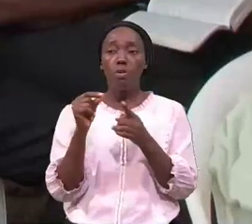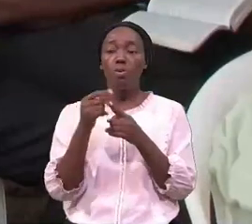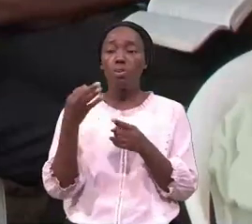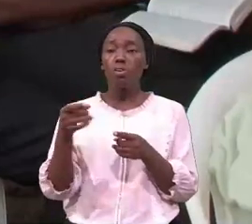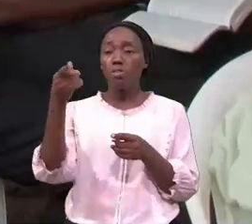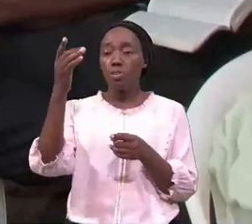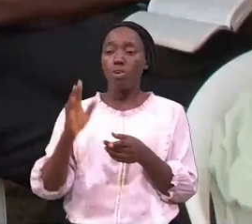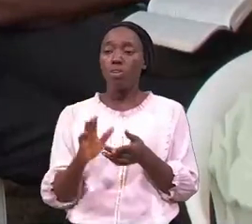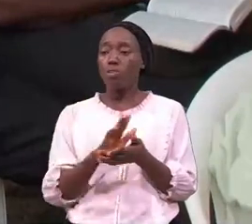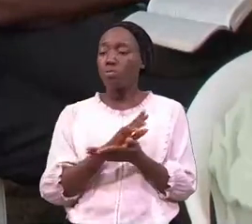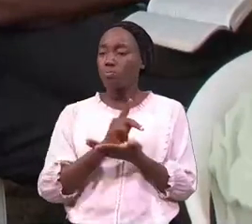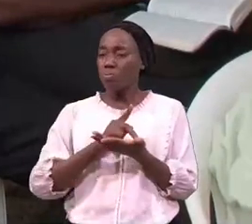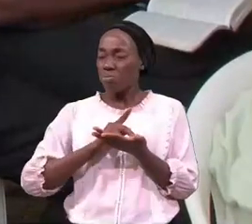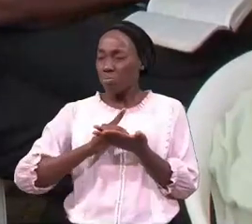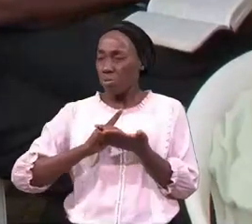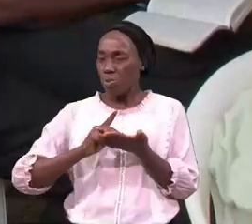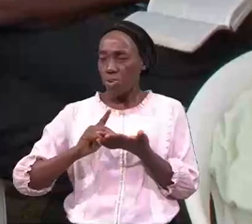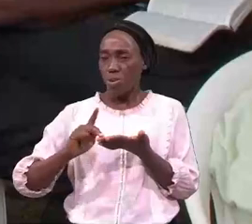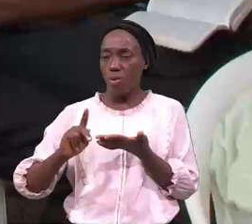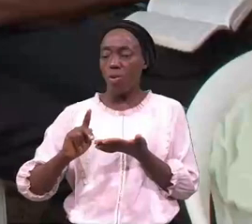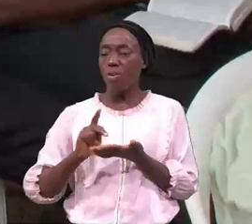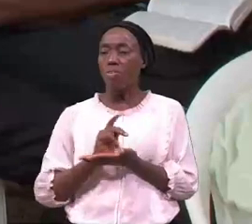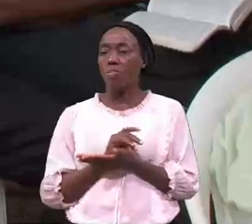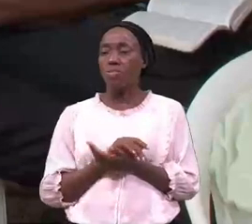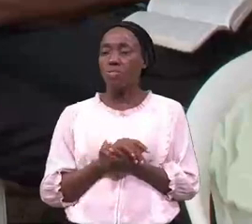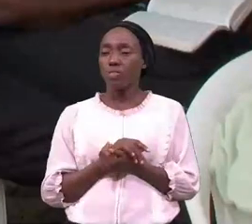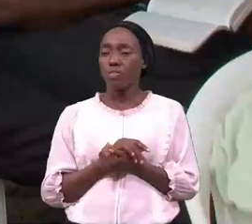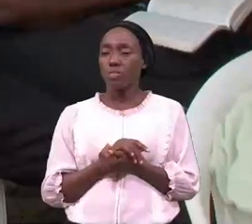Lorsque vous avez la chance d'écouter la parole de Dieu pure et saine,